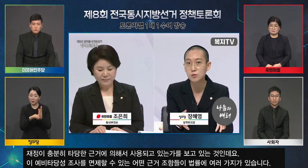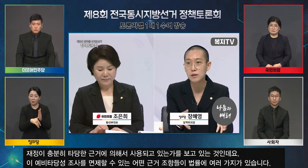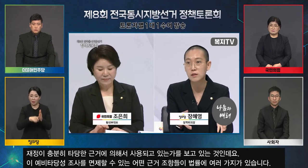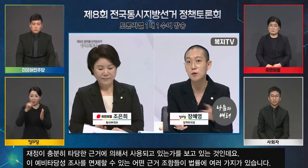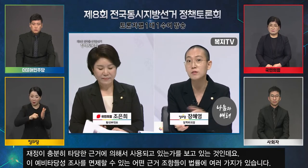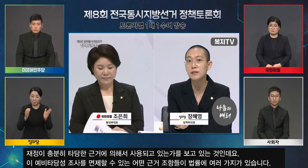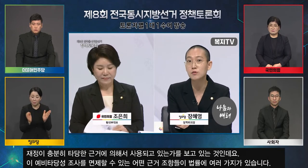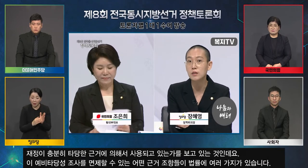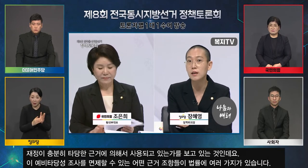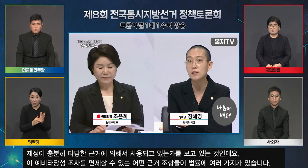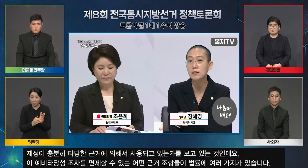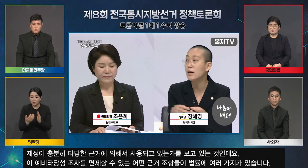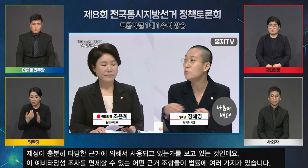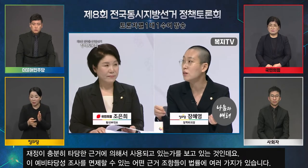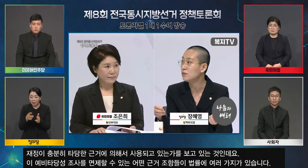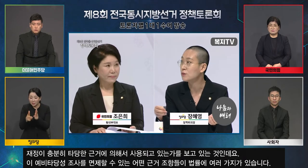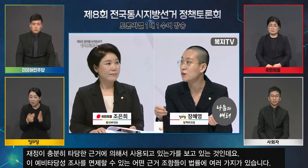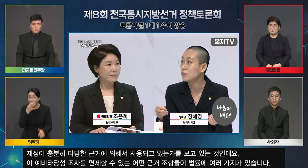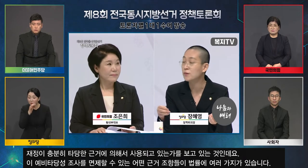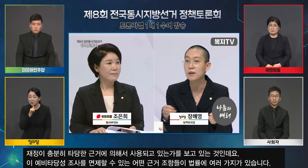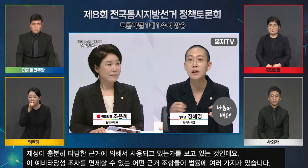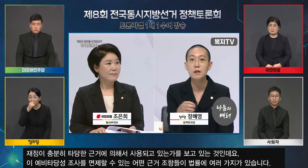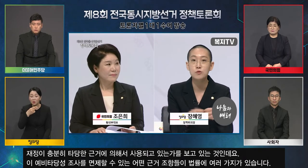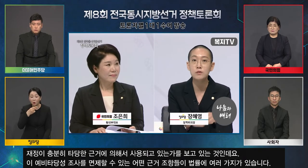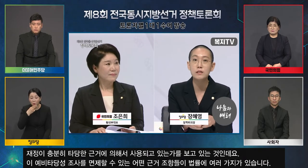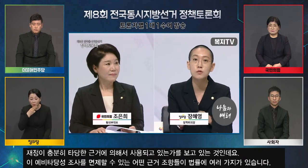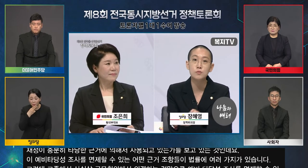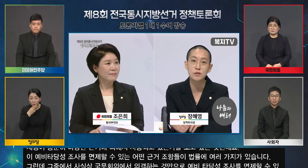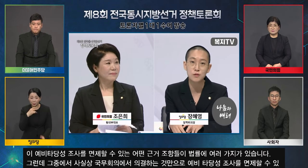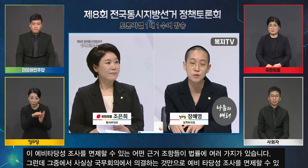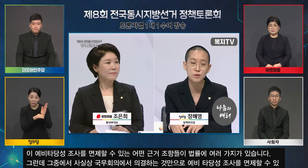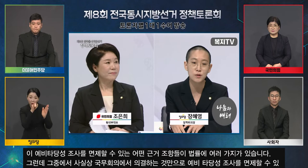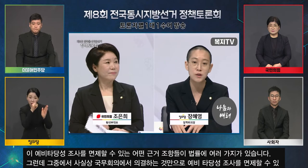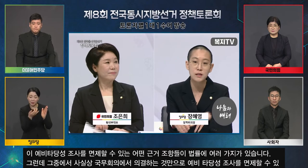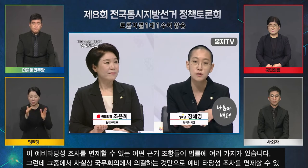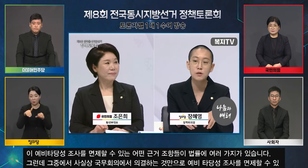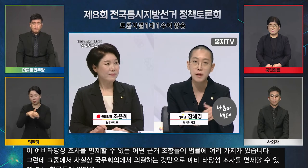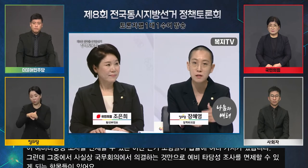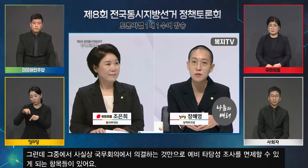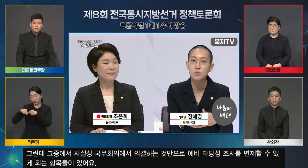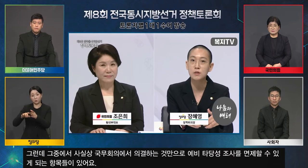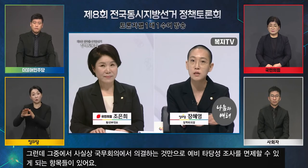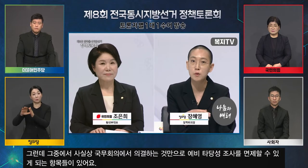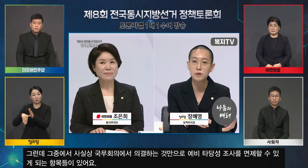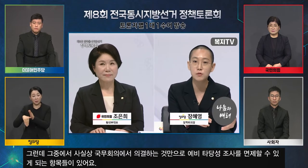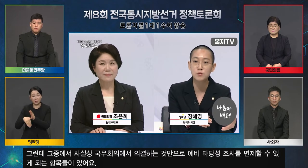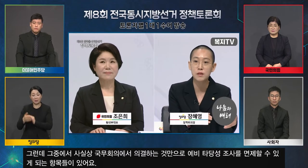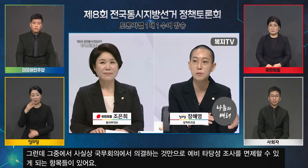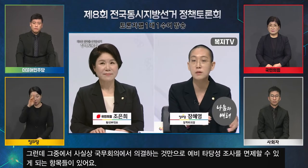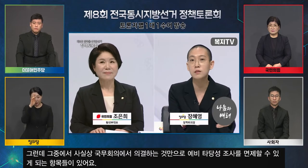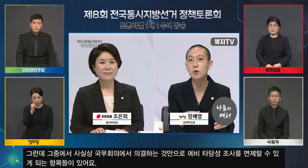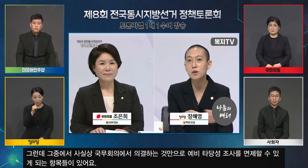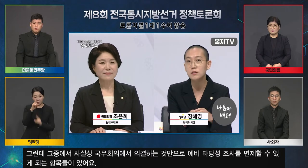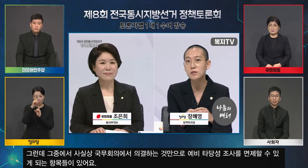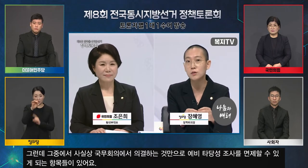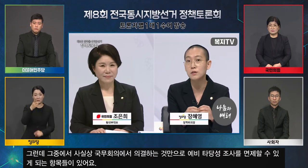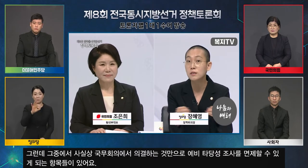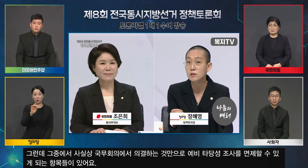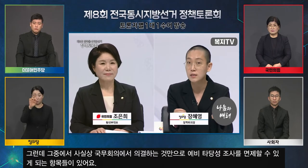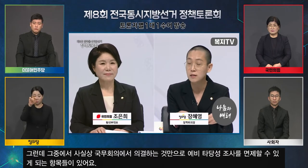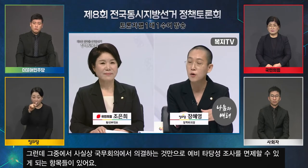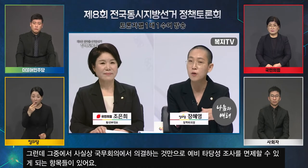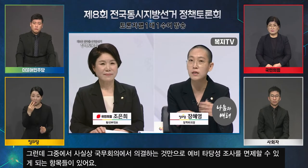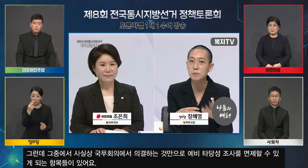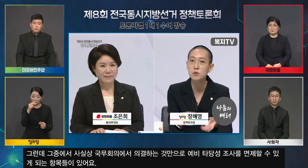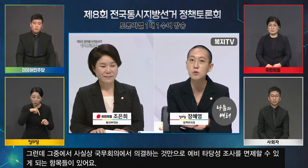예비타당성 조사를 면제할 수 있게 되는 항목이 있어요. 그런데 문재인 정부에 들어서서 이전에 박근혜 정부나 이명박 정부 때에 비해서 훨씬 더